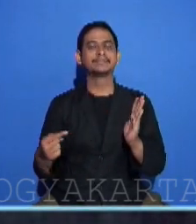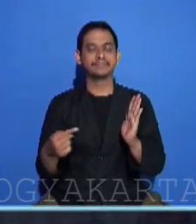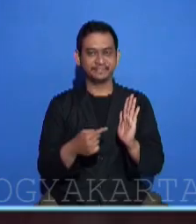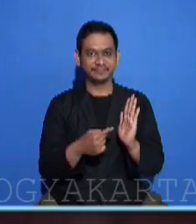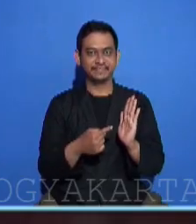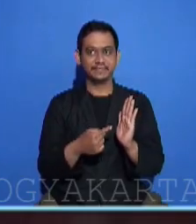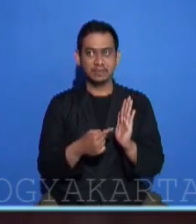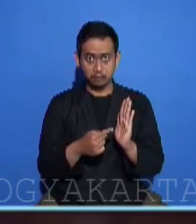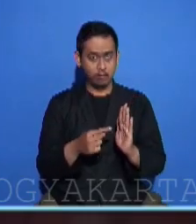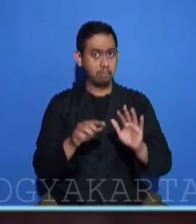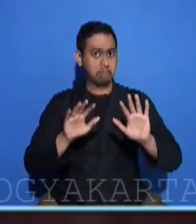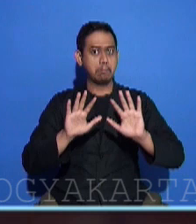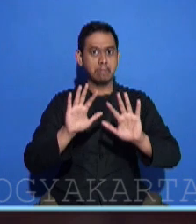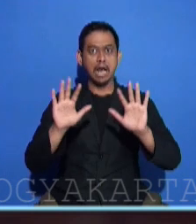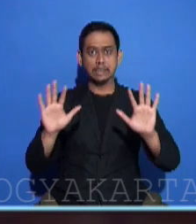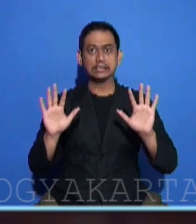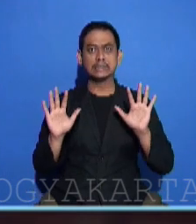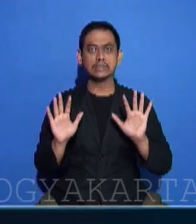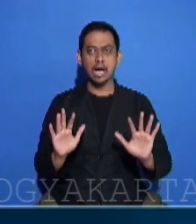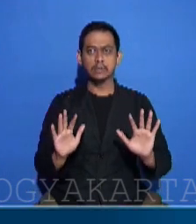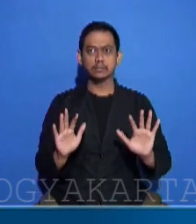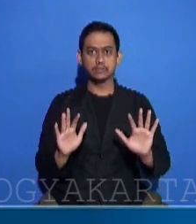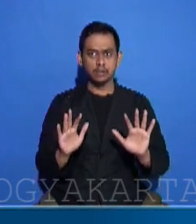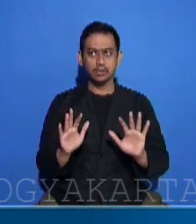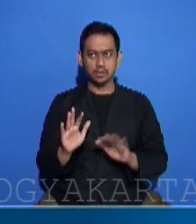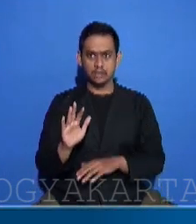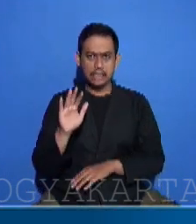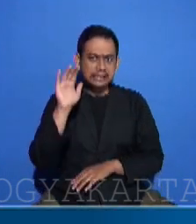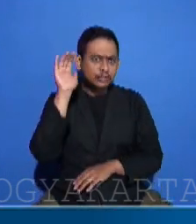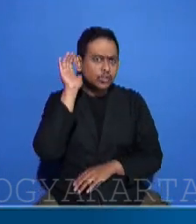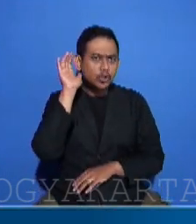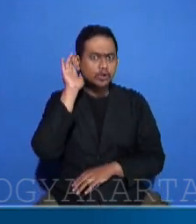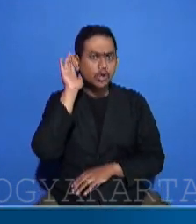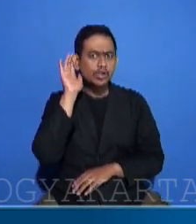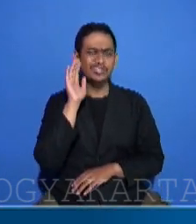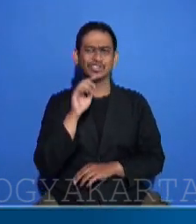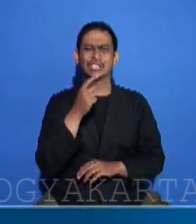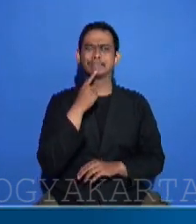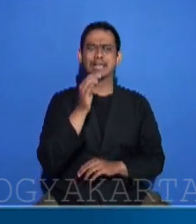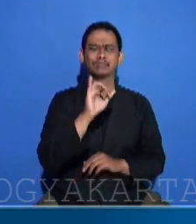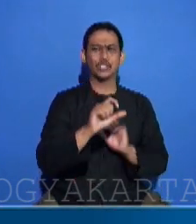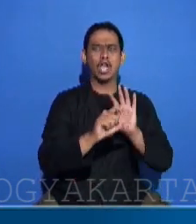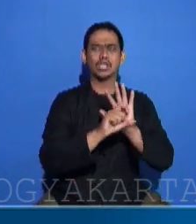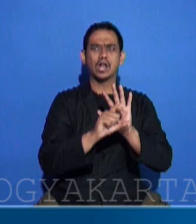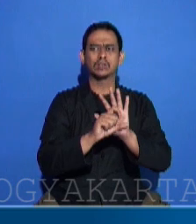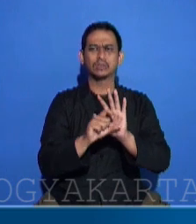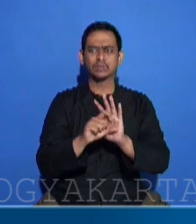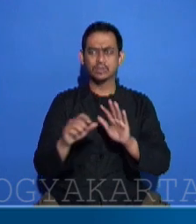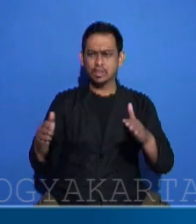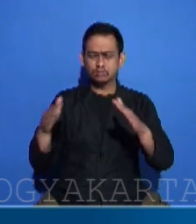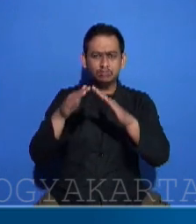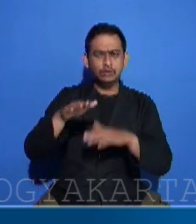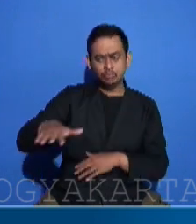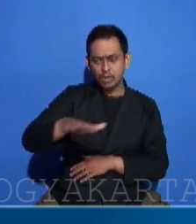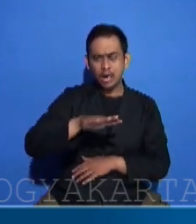Banyak hal ya, kayak dari mulai isu-isu yang simpel seperti bagaimana kita harus mengelola pekarangan kita walaupun itu nggak luas, dengan